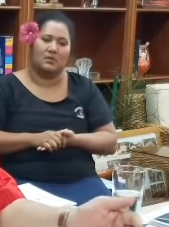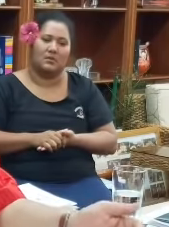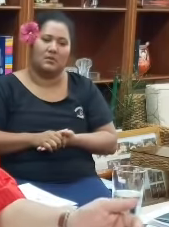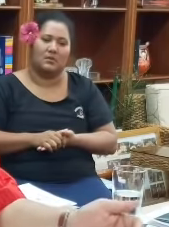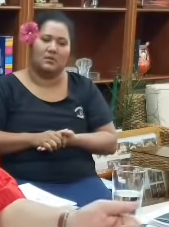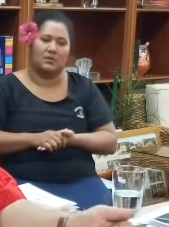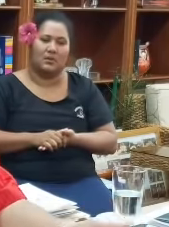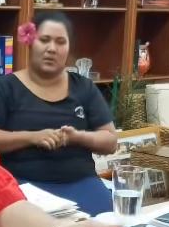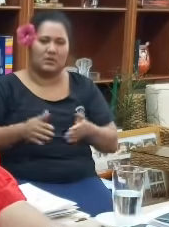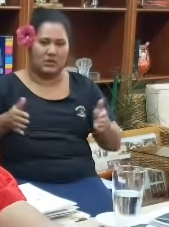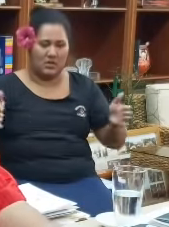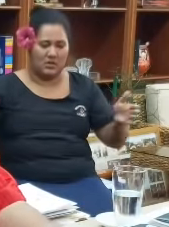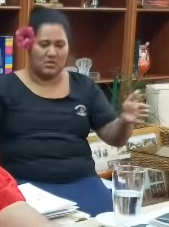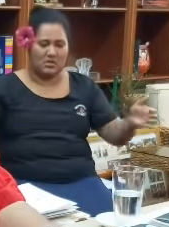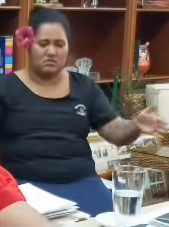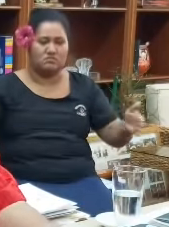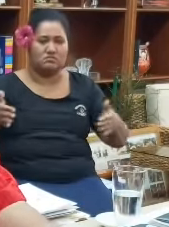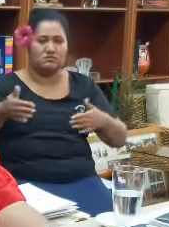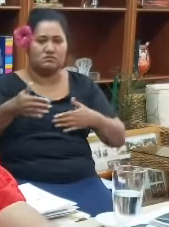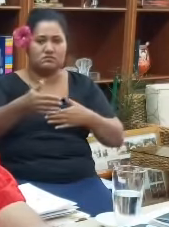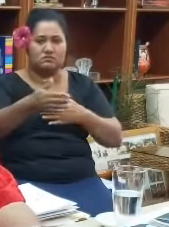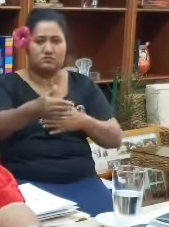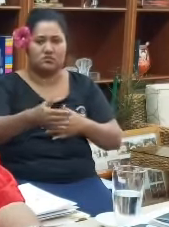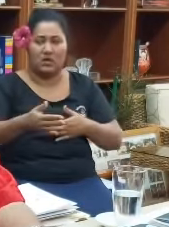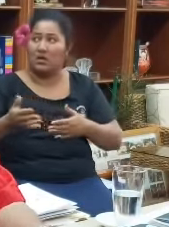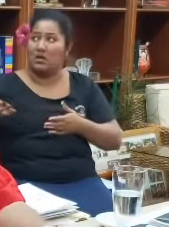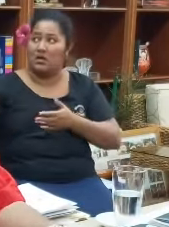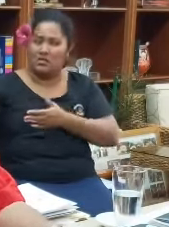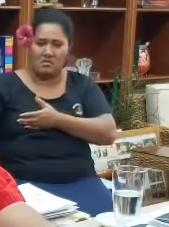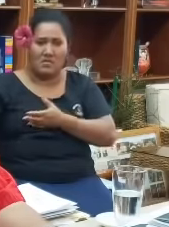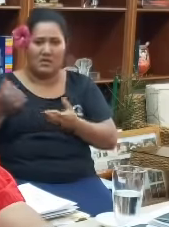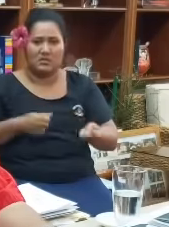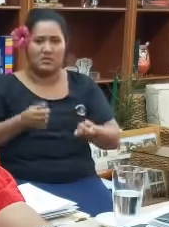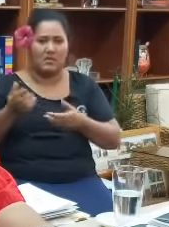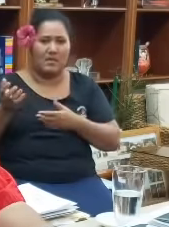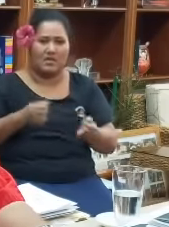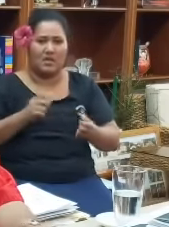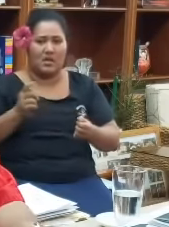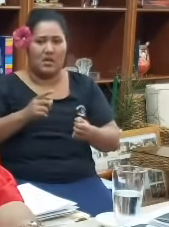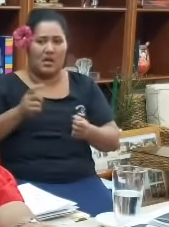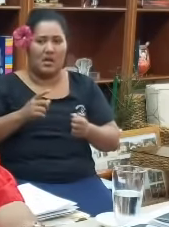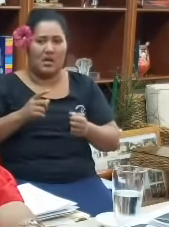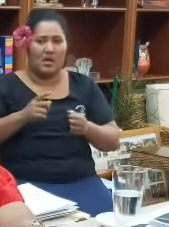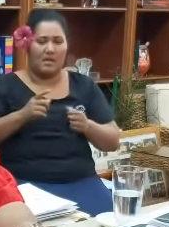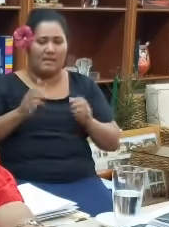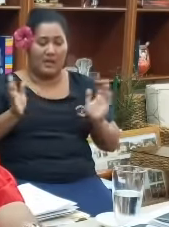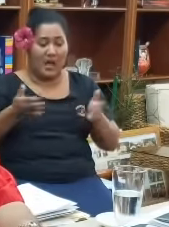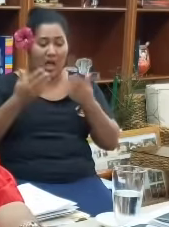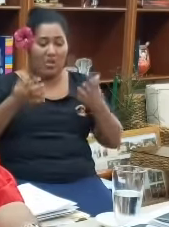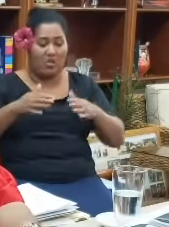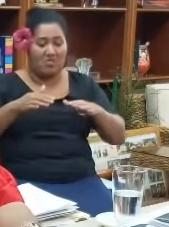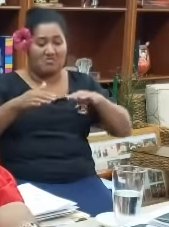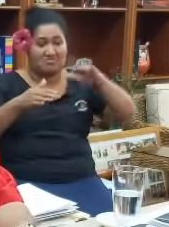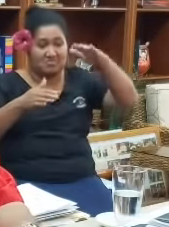peu de télé. Il y a un peu de télé. Il y a un peu de télé. Il y a